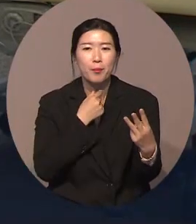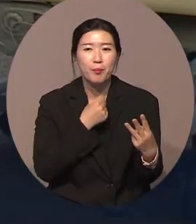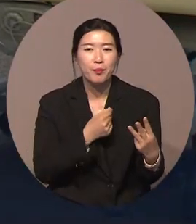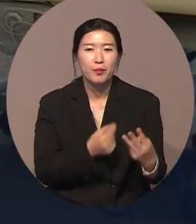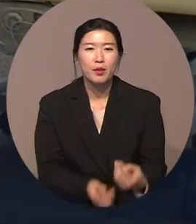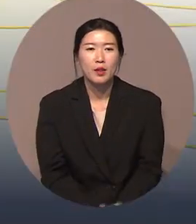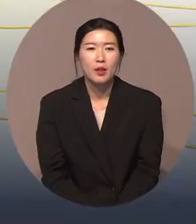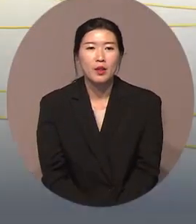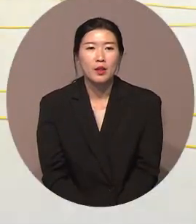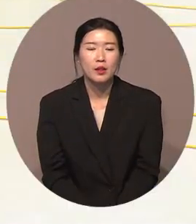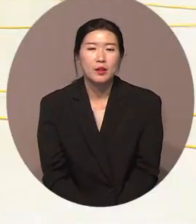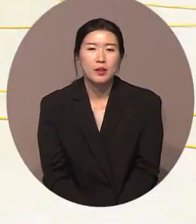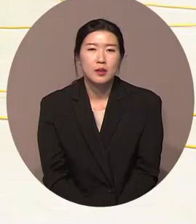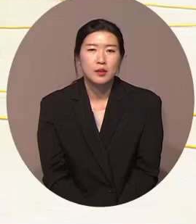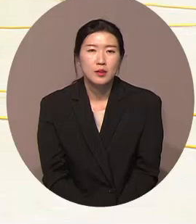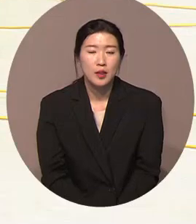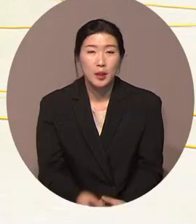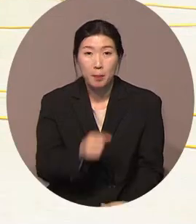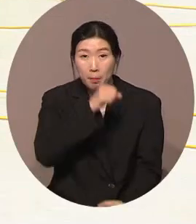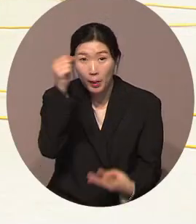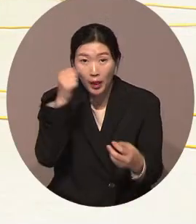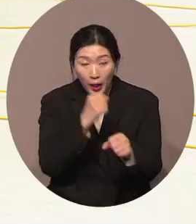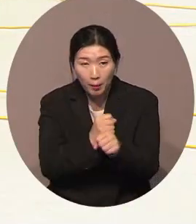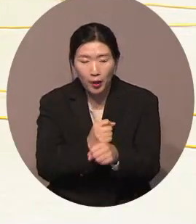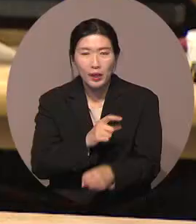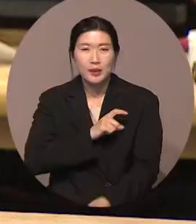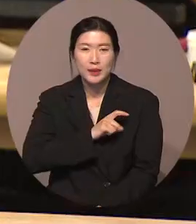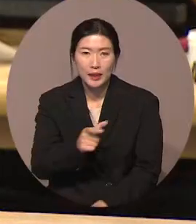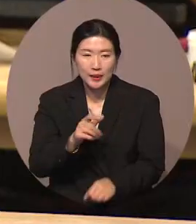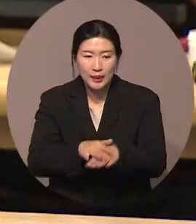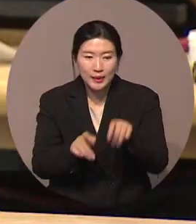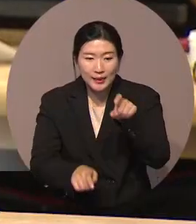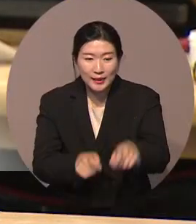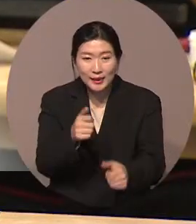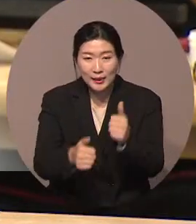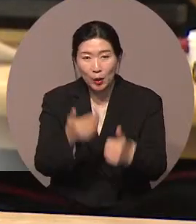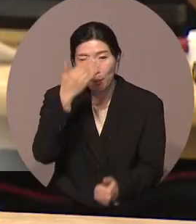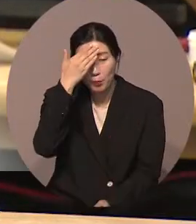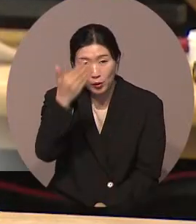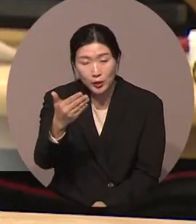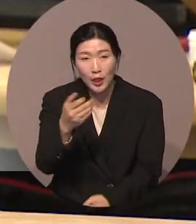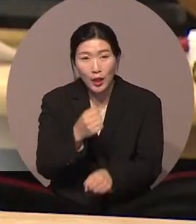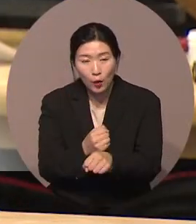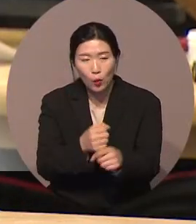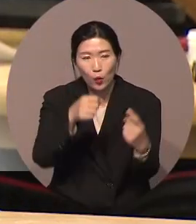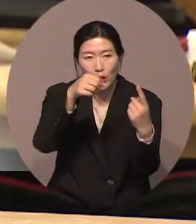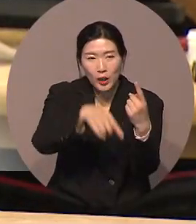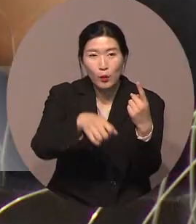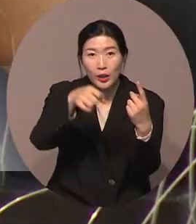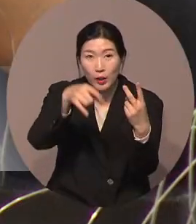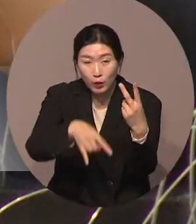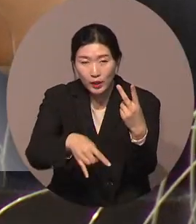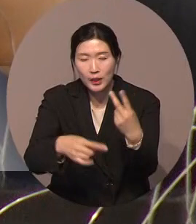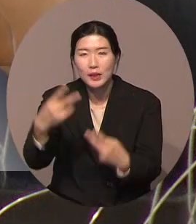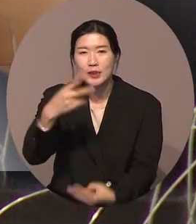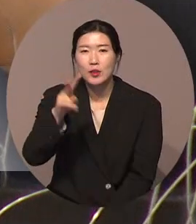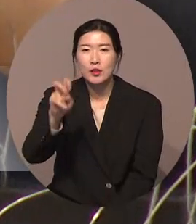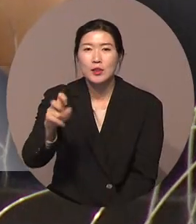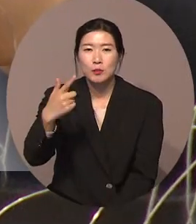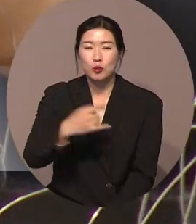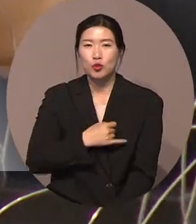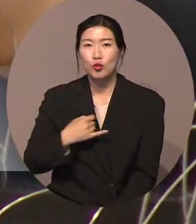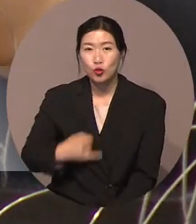싶습니다. 입상자에게는 국가기술자격 산업기사 실기시험 면제 특전이 1, 2위는 오는 2026년